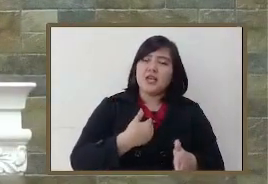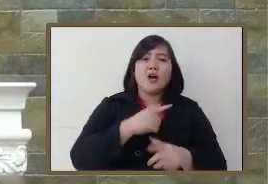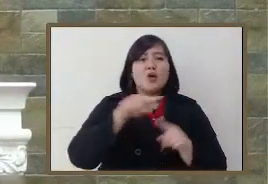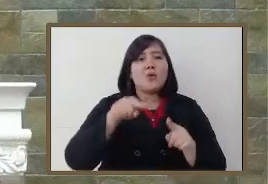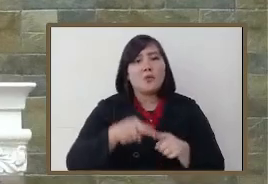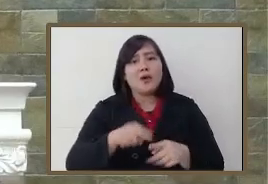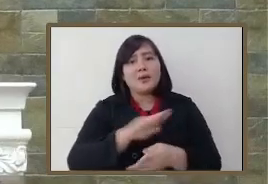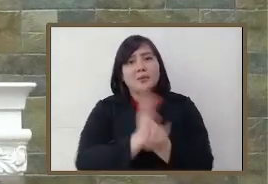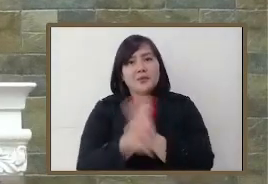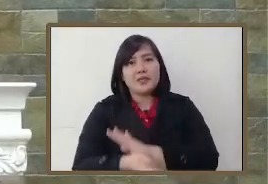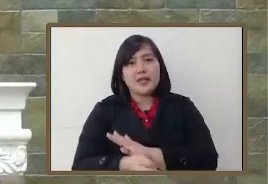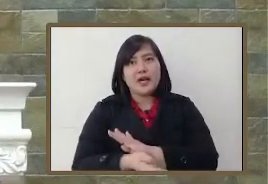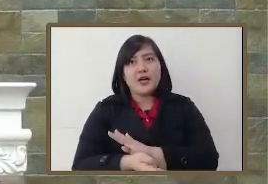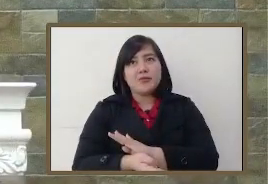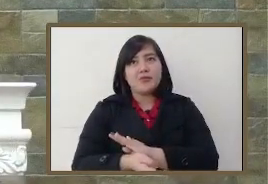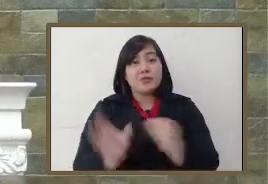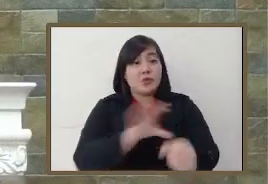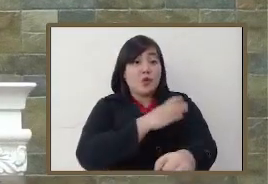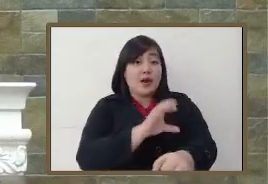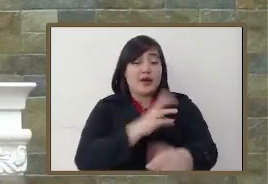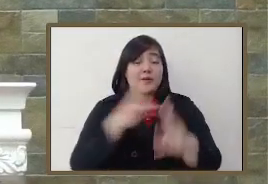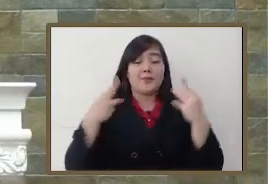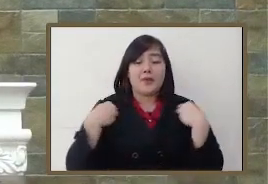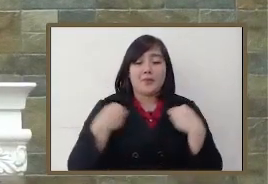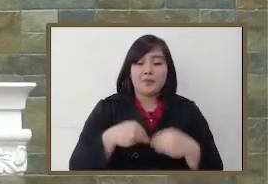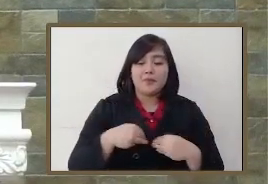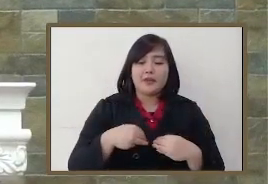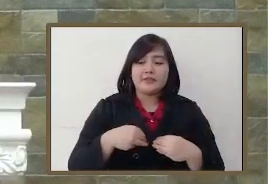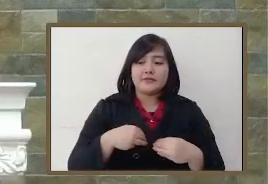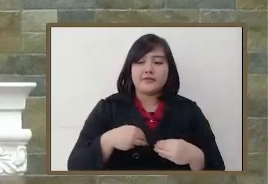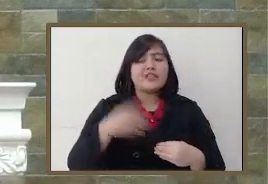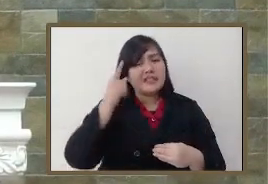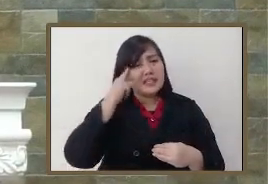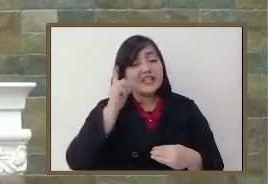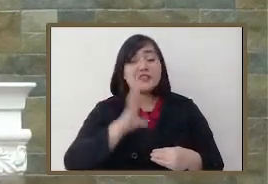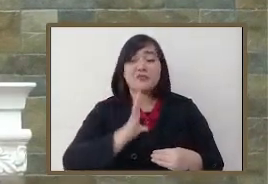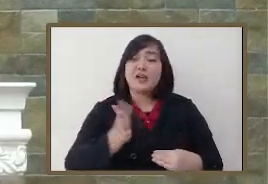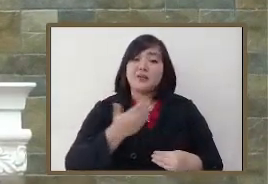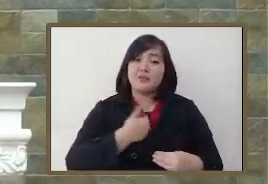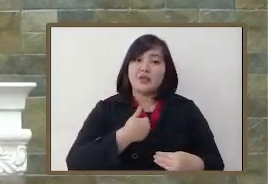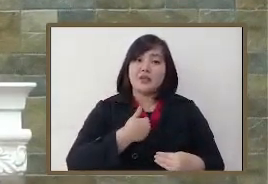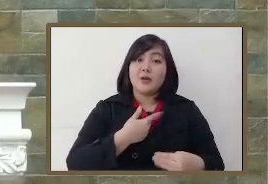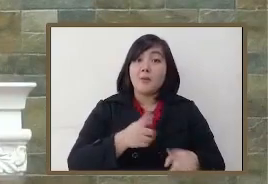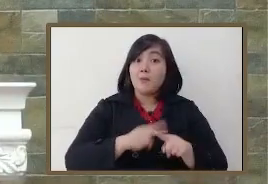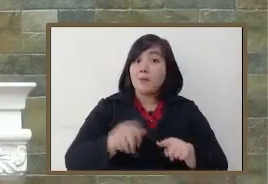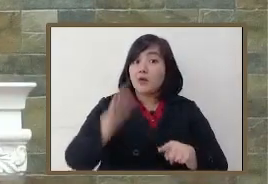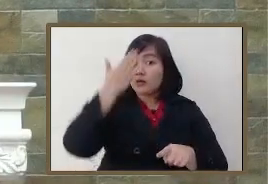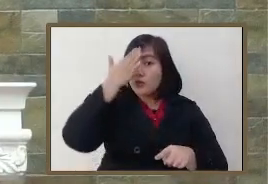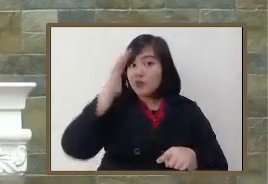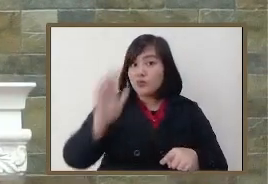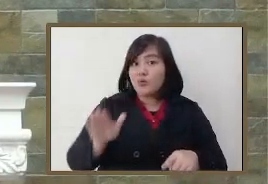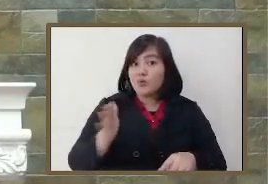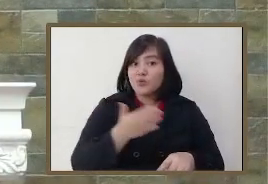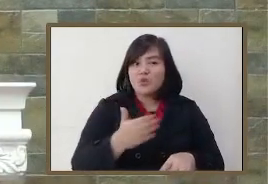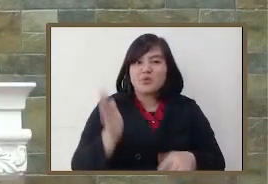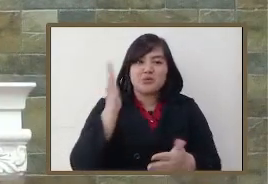kumpletong-kumpleto na siya. You see, tumigil na. See that? Pero ang hindi mo alam, naging stagnant ka